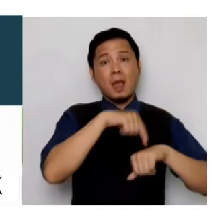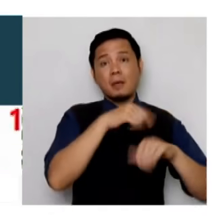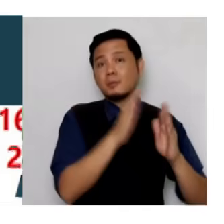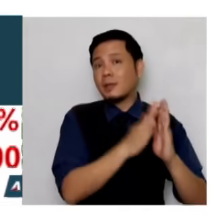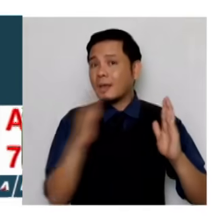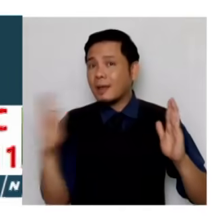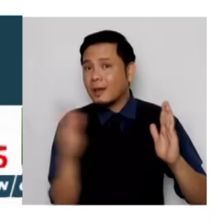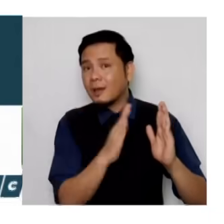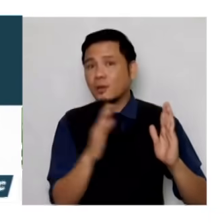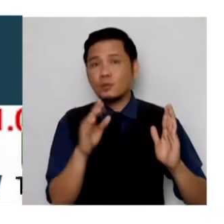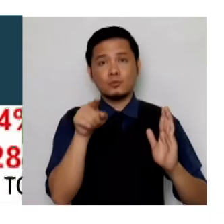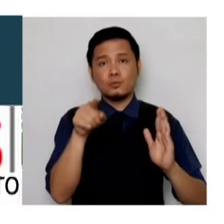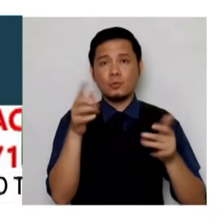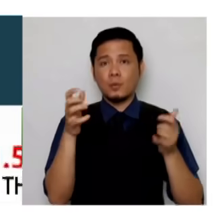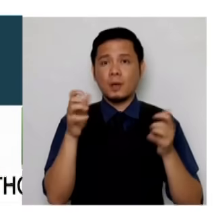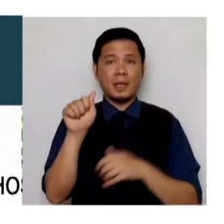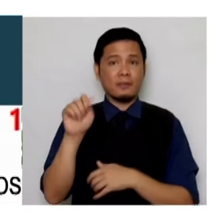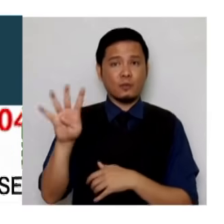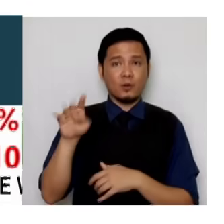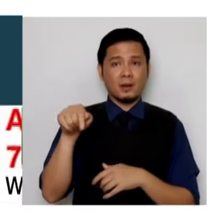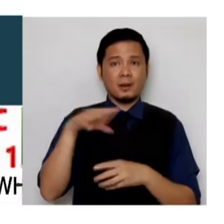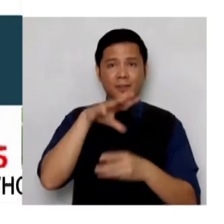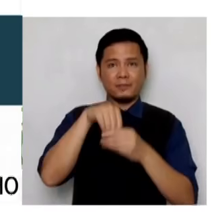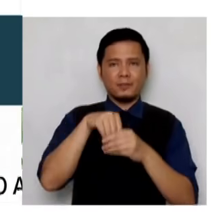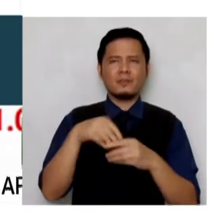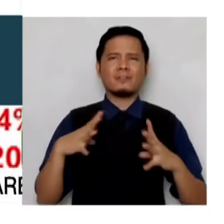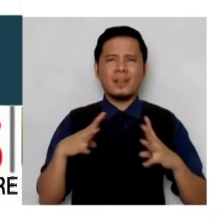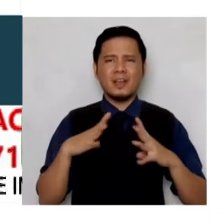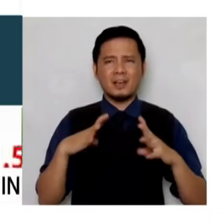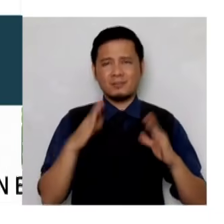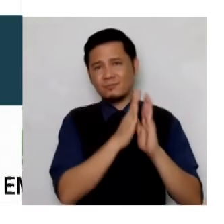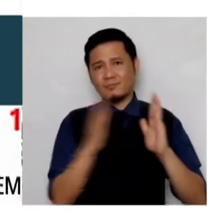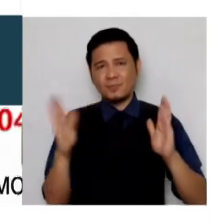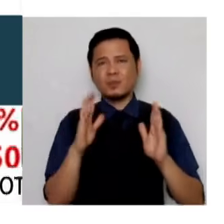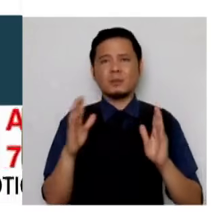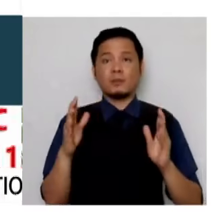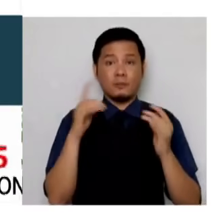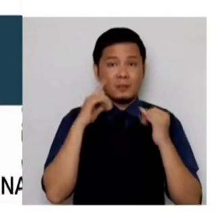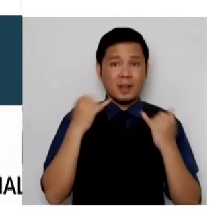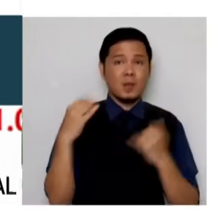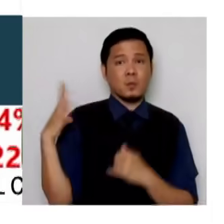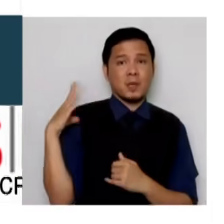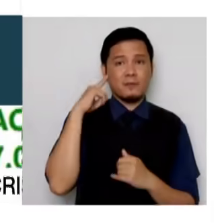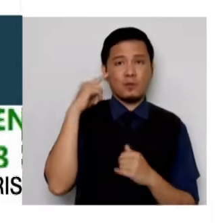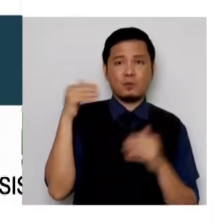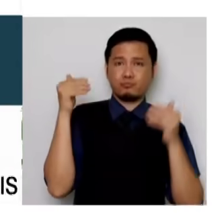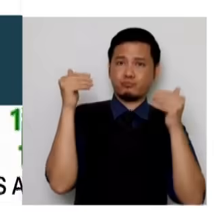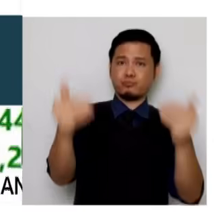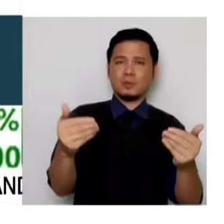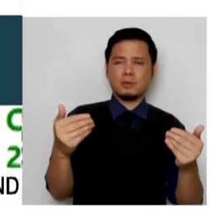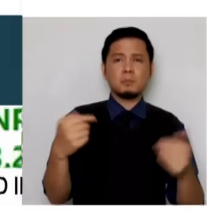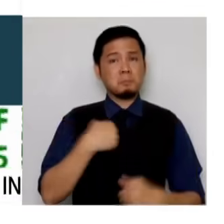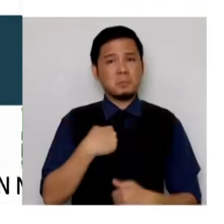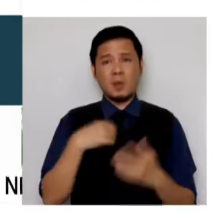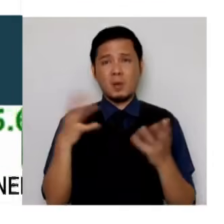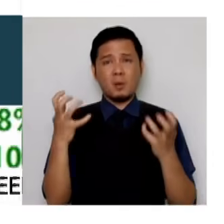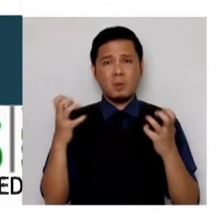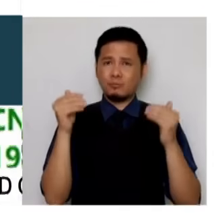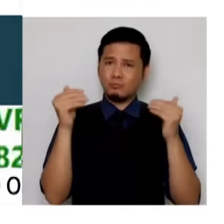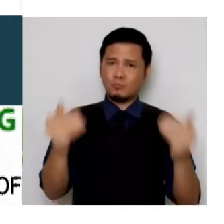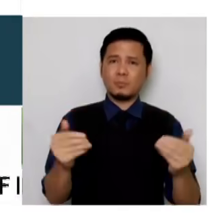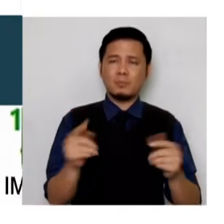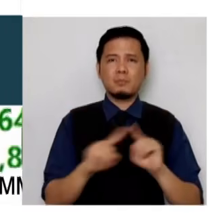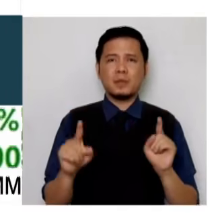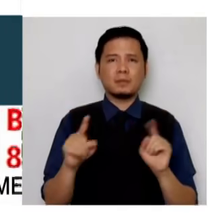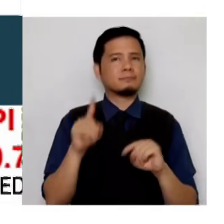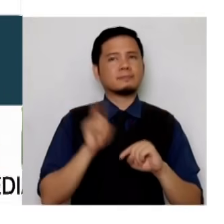gusto ng A4, yun po, iniintayin na lang po natin yung go signal. Sana nga talaga, ako rin, gusto ko rin naman talaga, payagan nila. Kaya lang, hindi